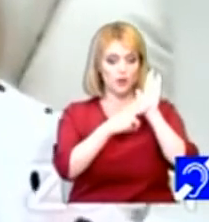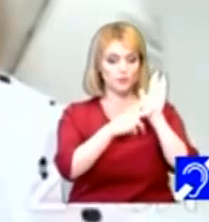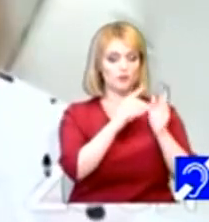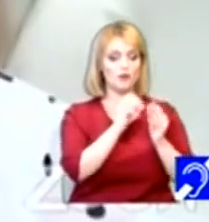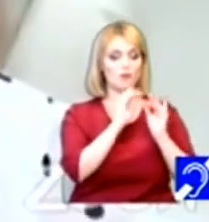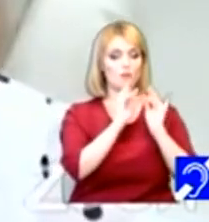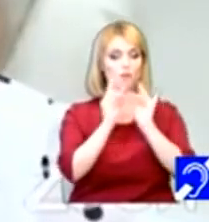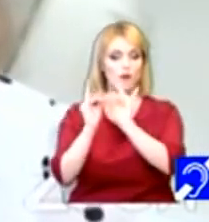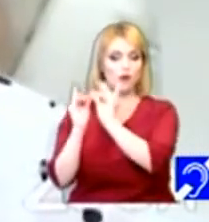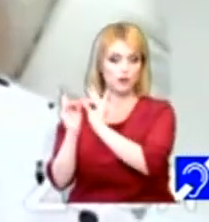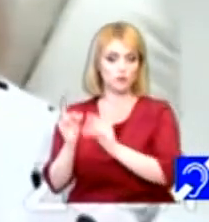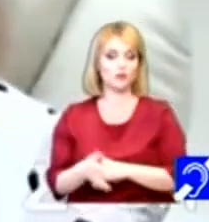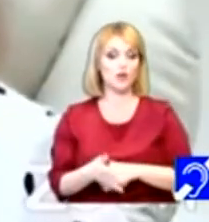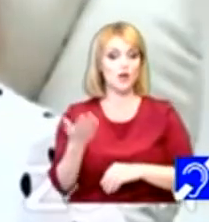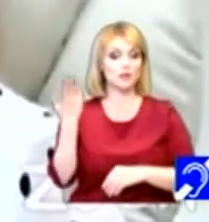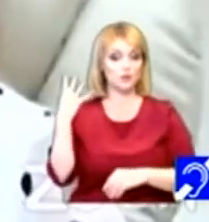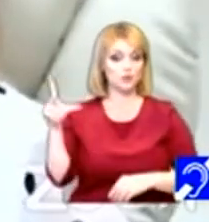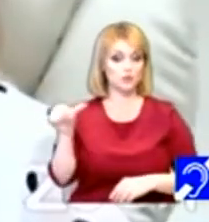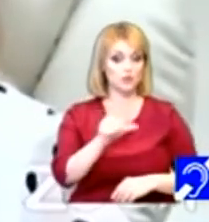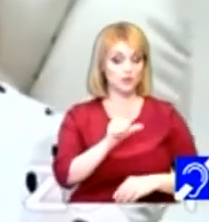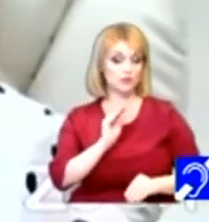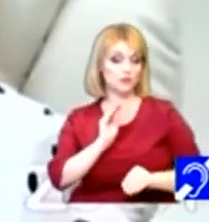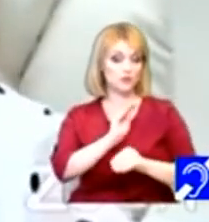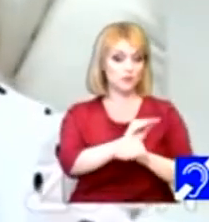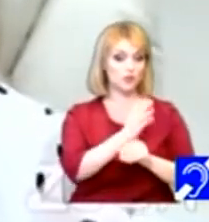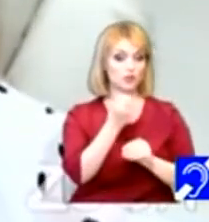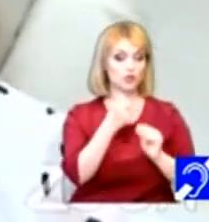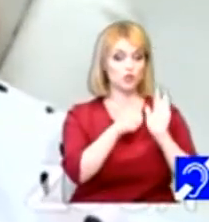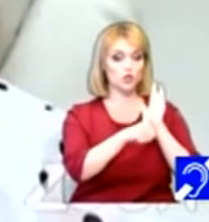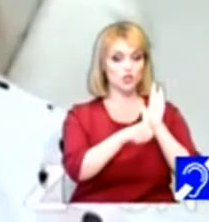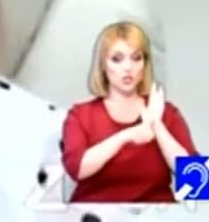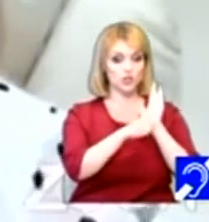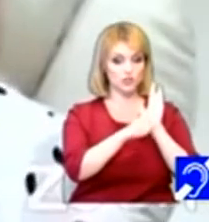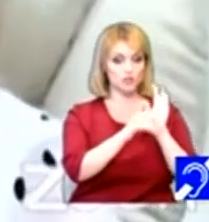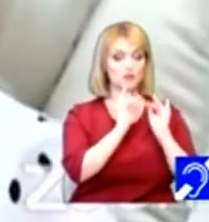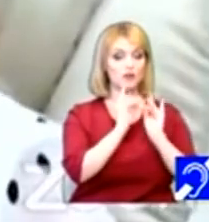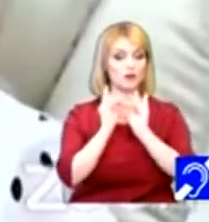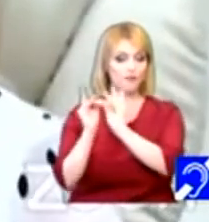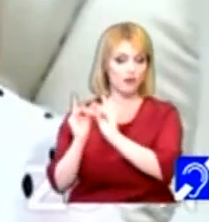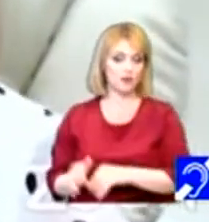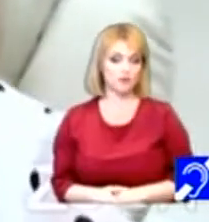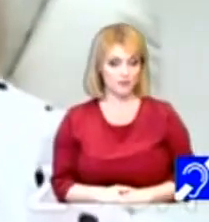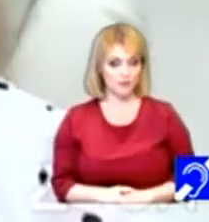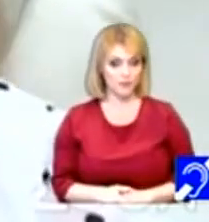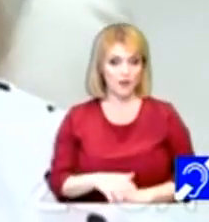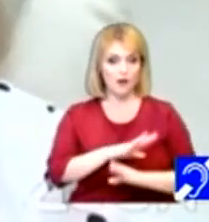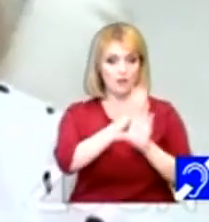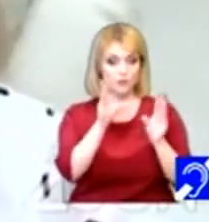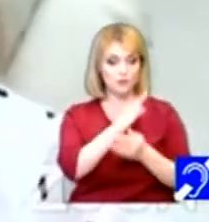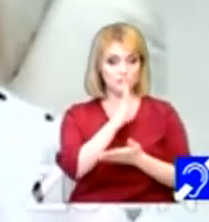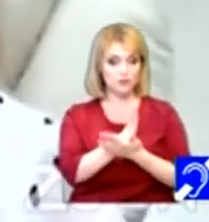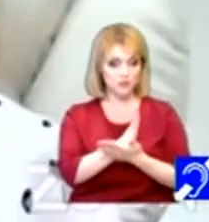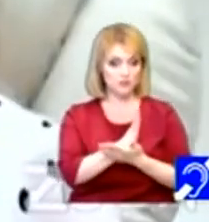paturi. Săptămâna trecută am suplinit cu 60 de paturi capacitatea de spitalizare și suntem